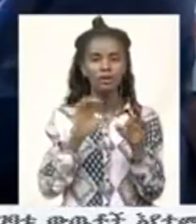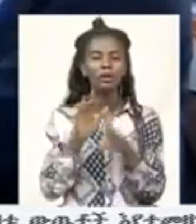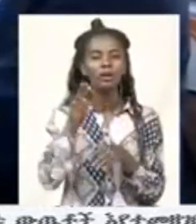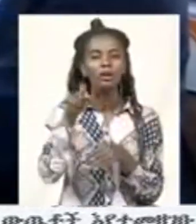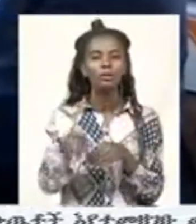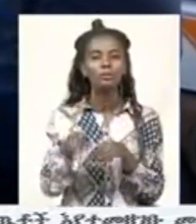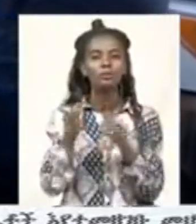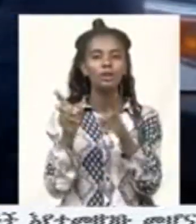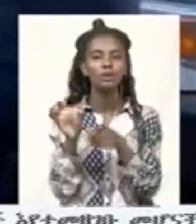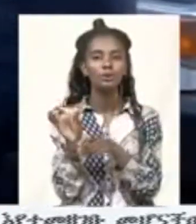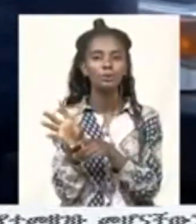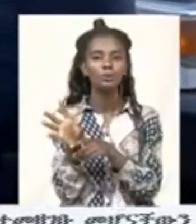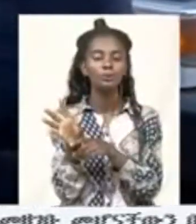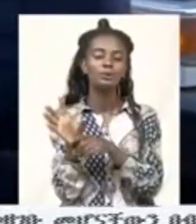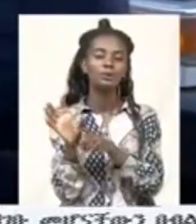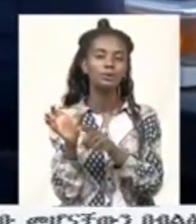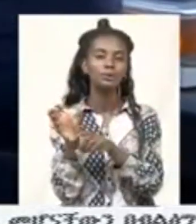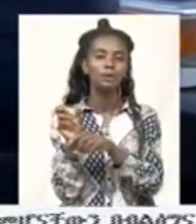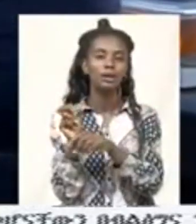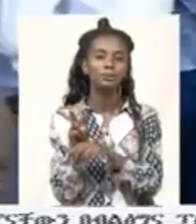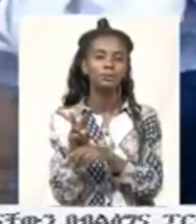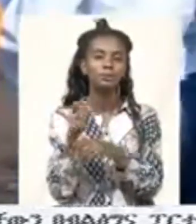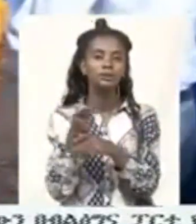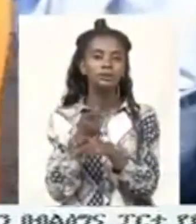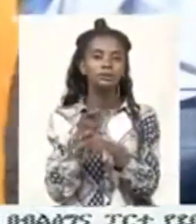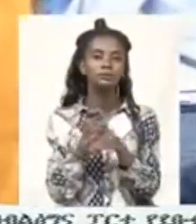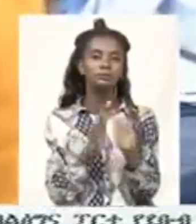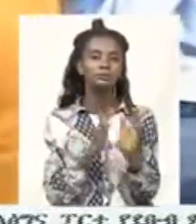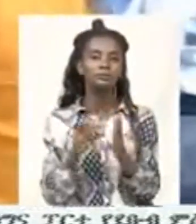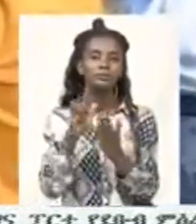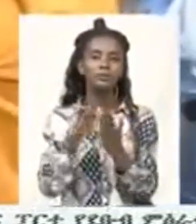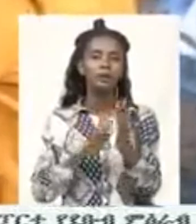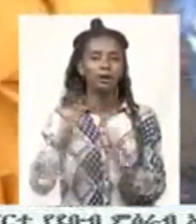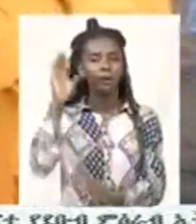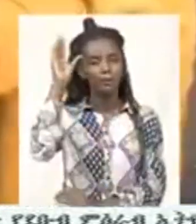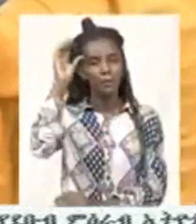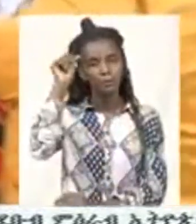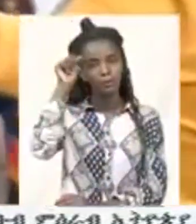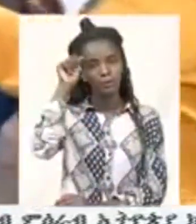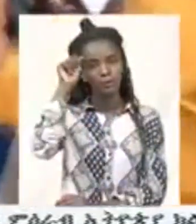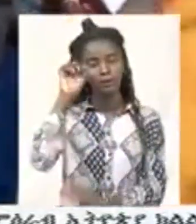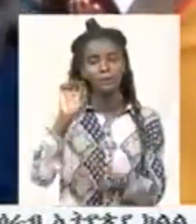ለደቡብ ሬዲዮና ቴሌቪዥን ድርጅት ለተጠናከረው ዘገባ ሀብታሙ እንግዳው ነኝ፣ አርባ ምንጭ።